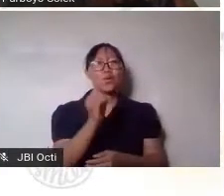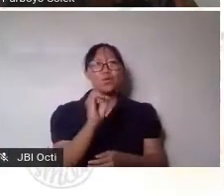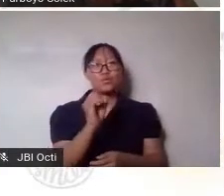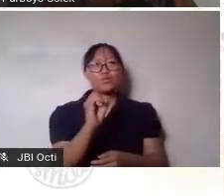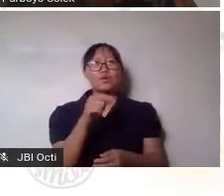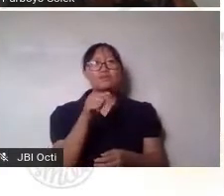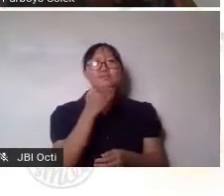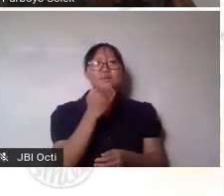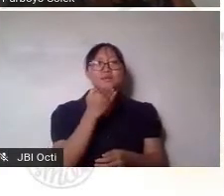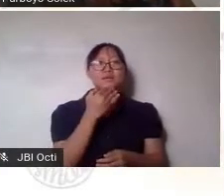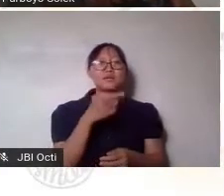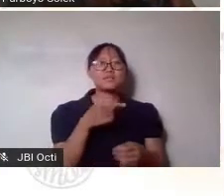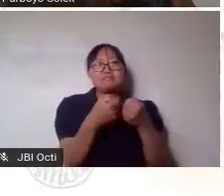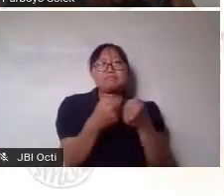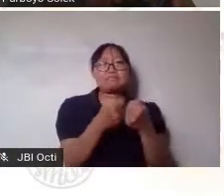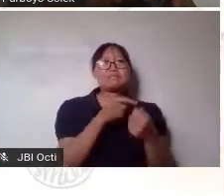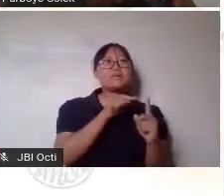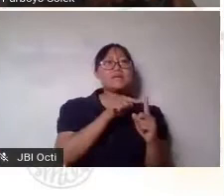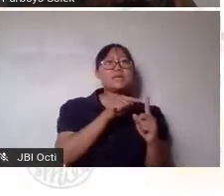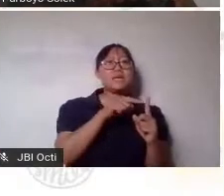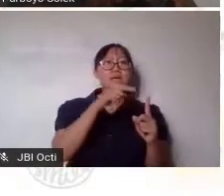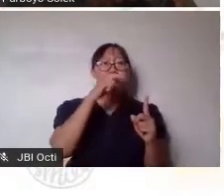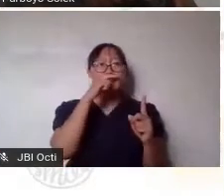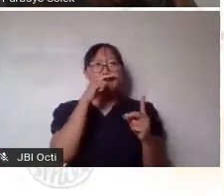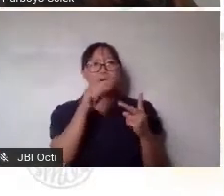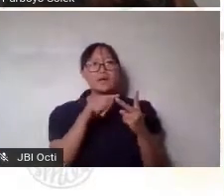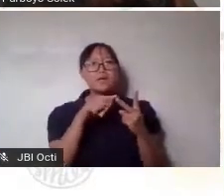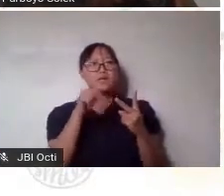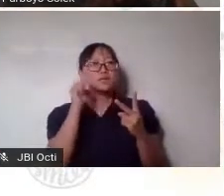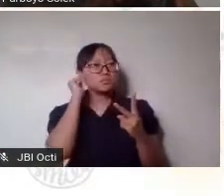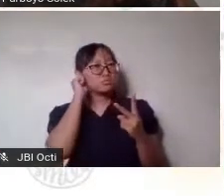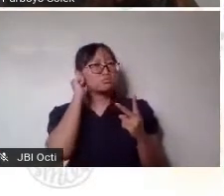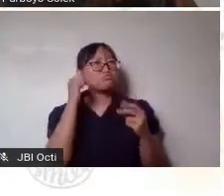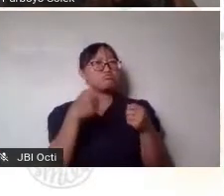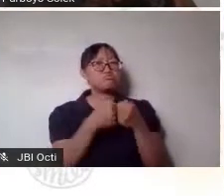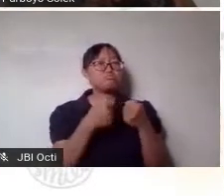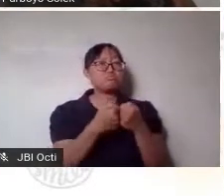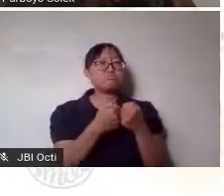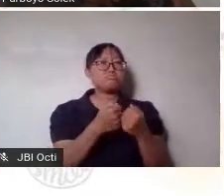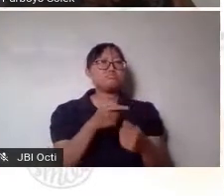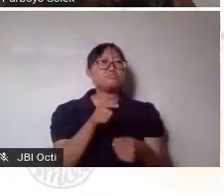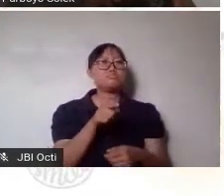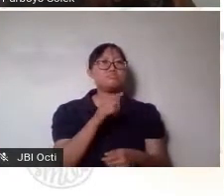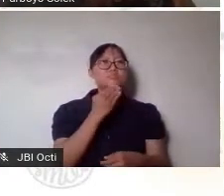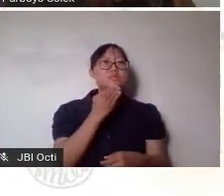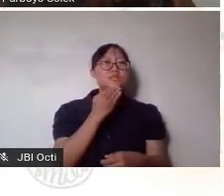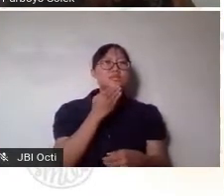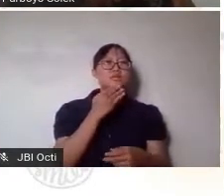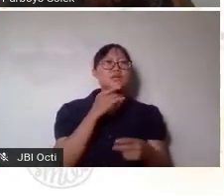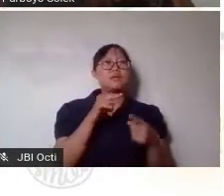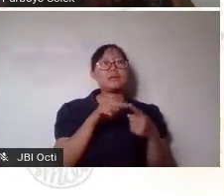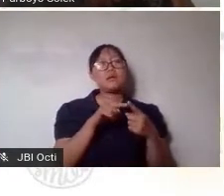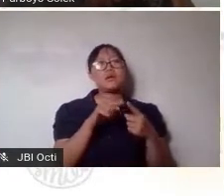ibu. Ya, di dalam keluarga biasanya kemudian timbul ya, saling menyalahkan, konfliknya berlanjut, biasanya